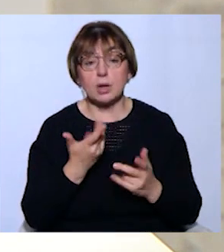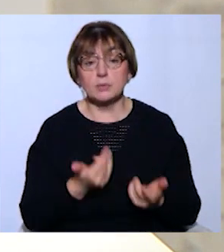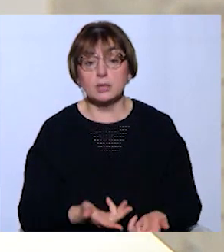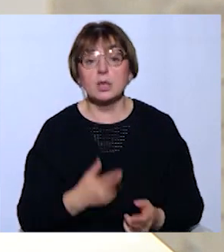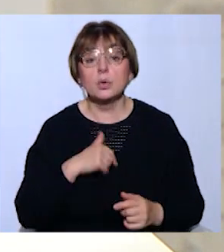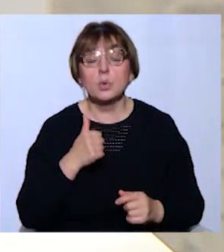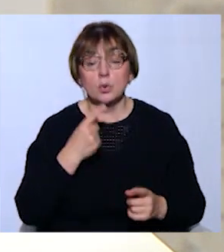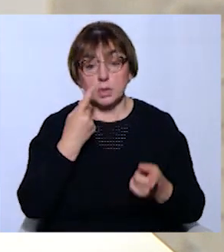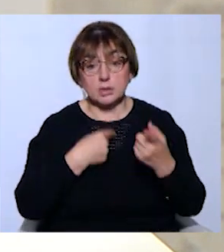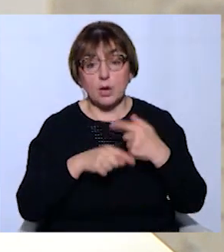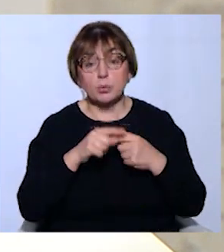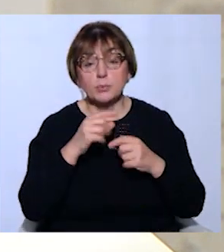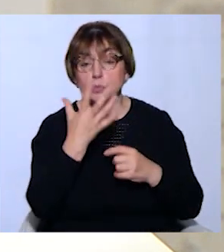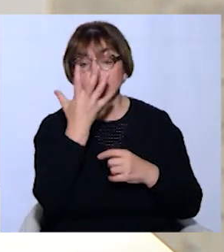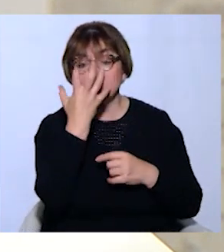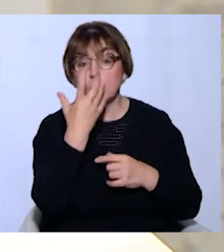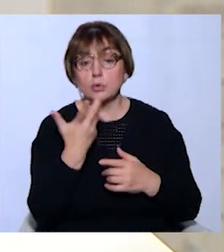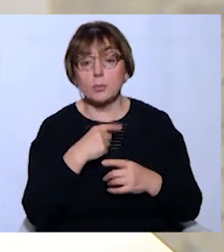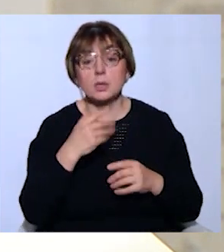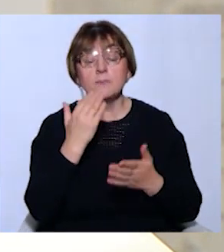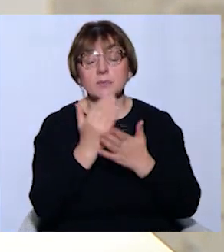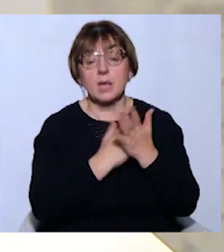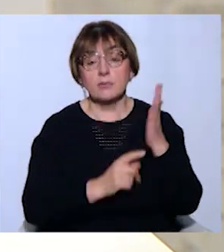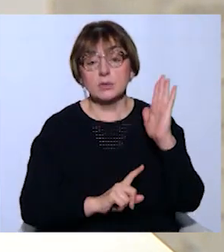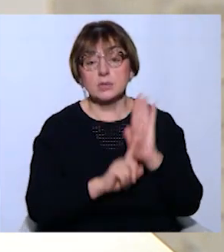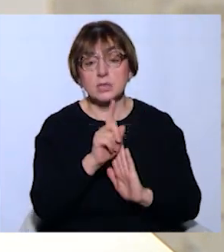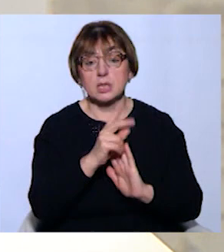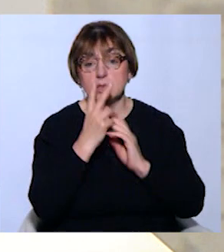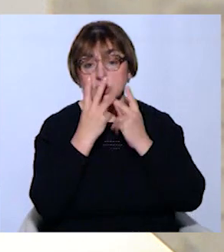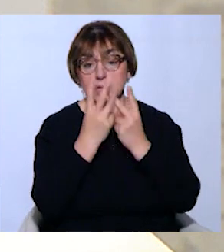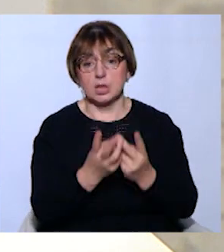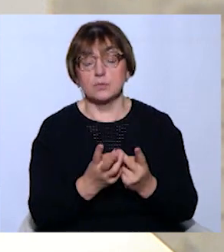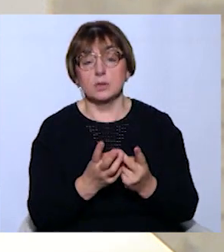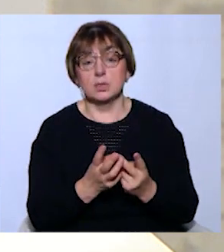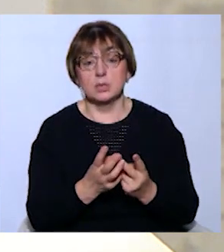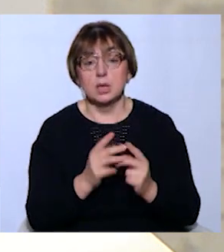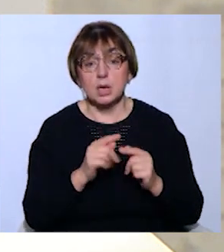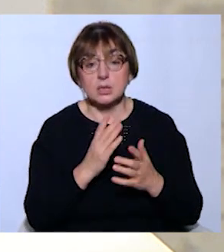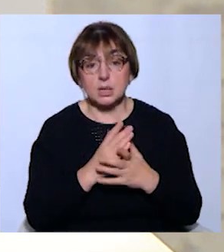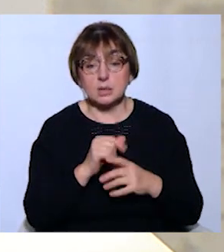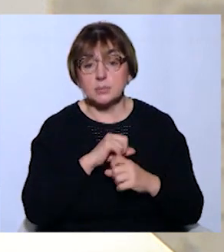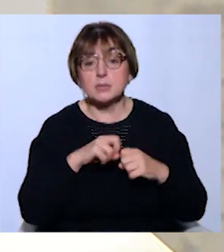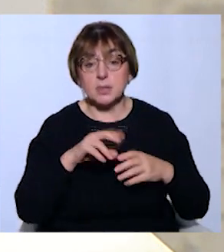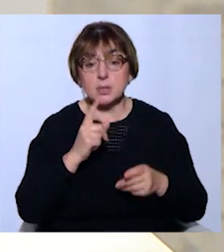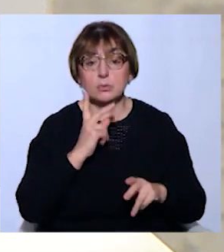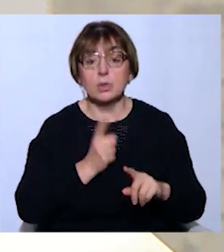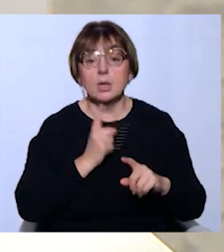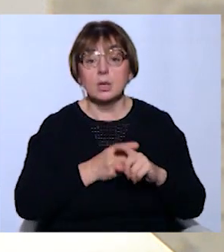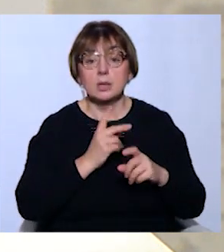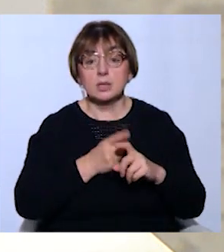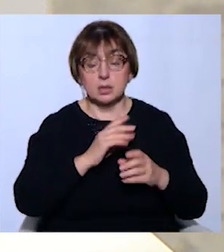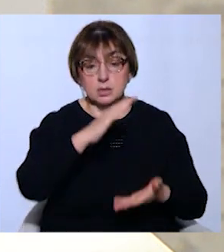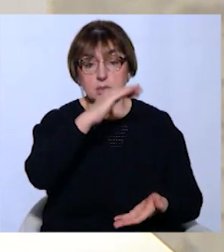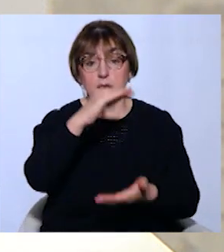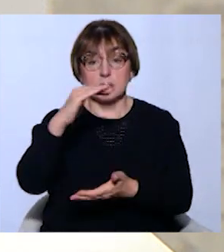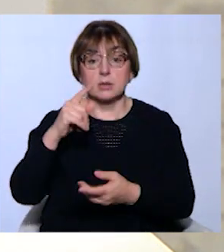ეხლა ჩვენ დაუბრუნდეთ იმ სურათს, რომელიც გაკვეთილის დასაწყისში გაჩვენეთ, სადაც იყო კასრები გამოსახული და მათზე